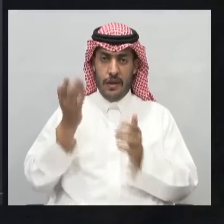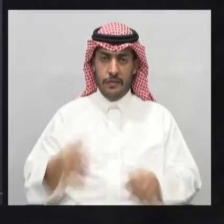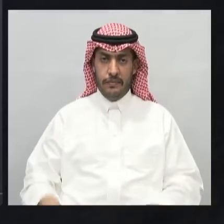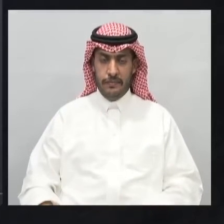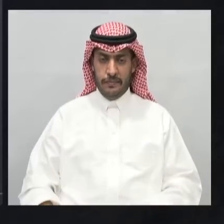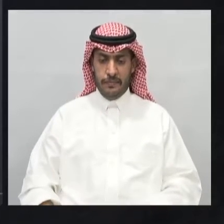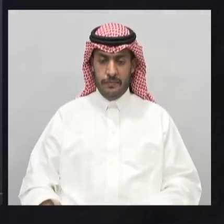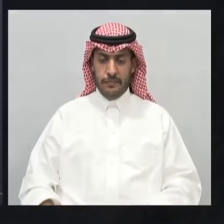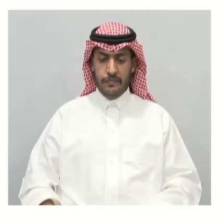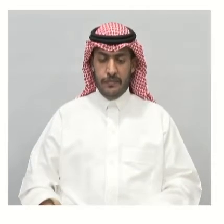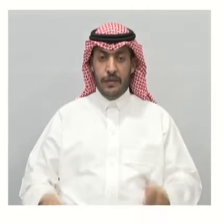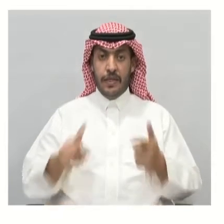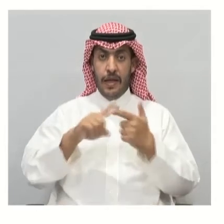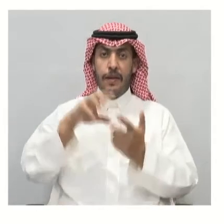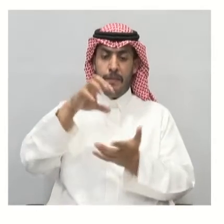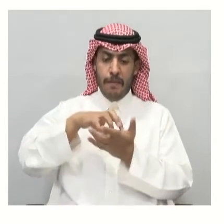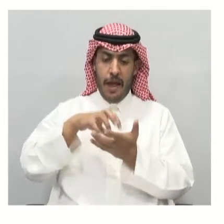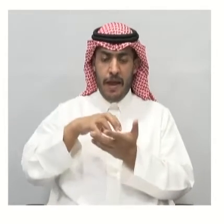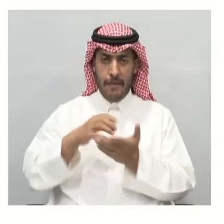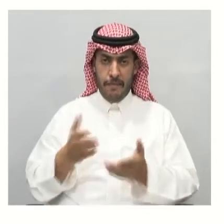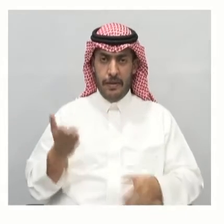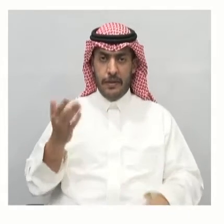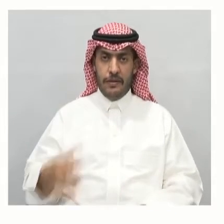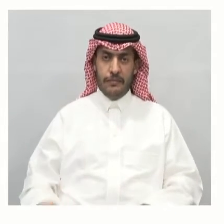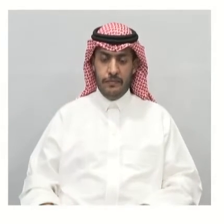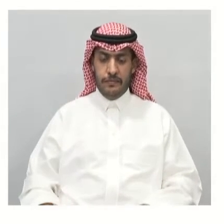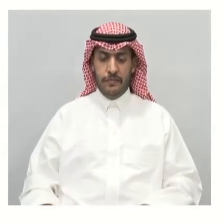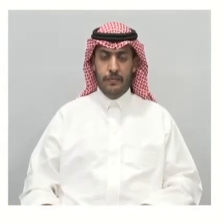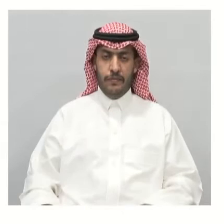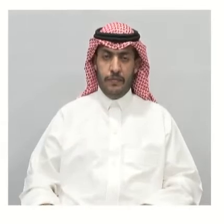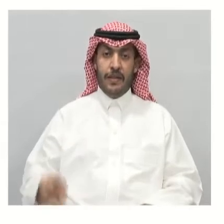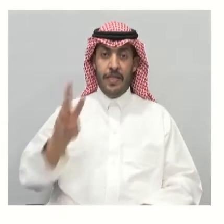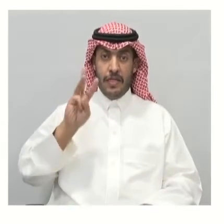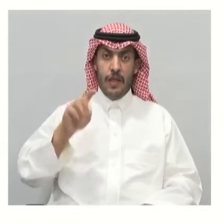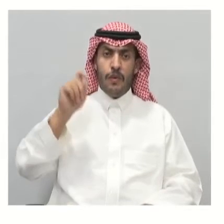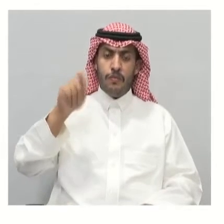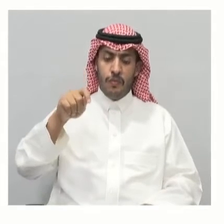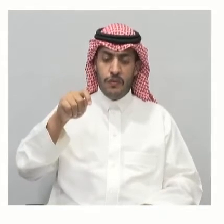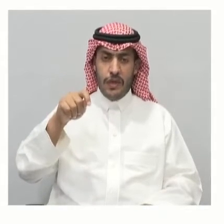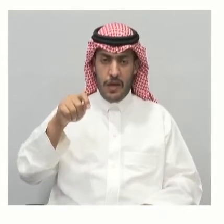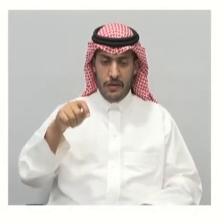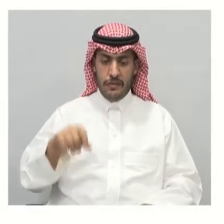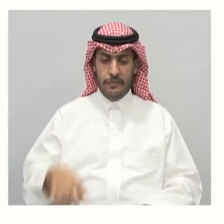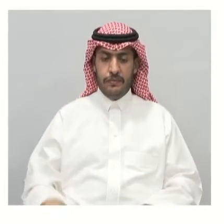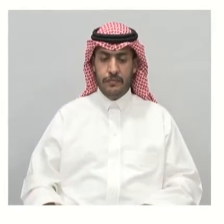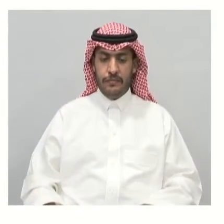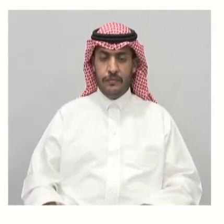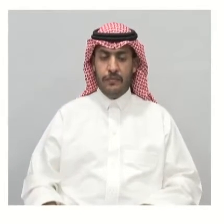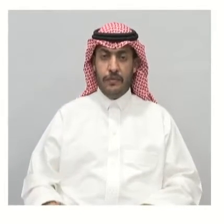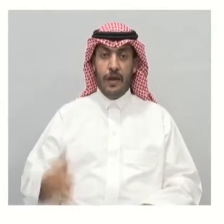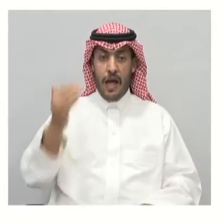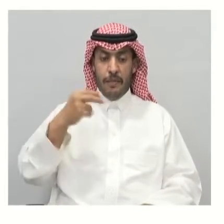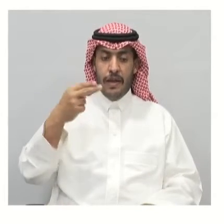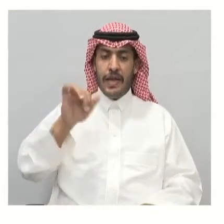السلام اثنان ابراهيم عليه السلام ثلاثه موسى عليه السلام